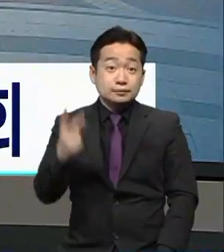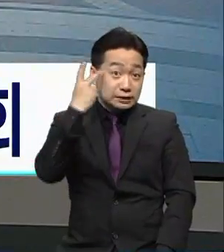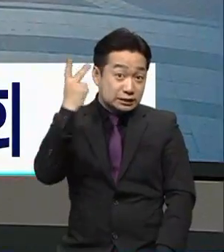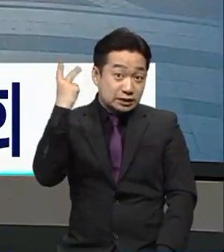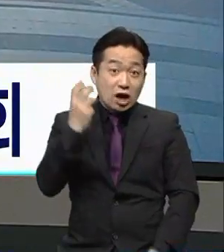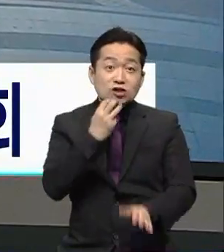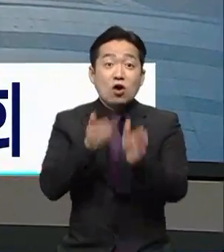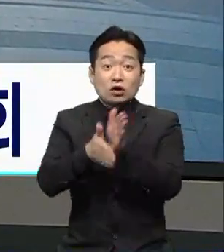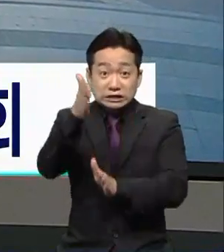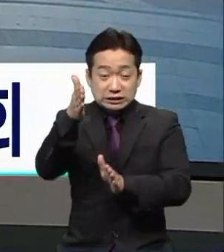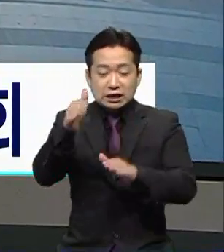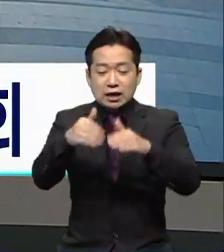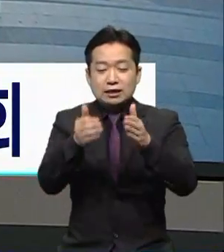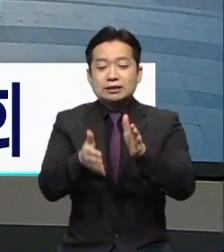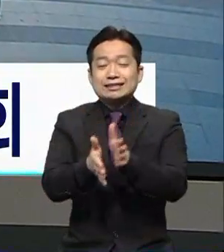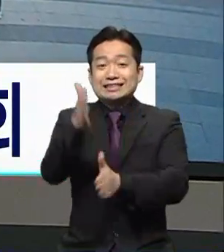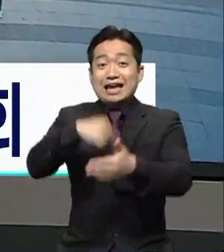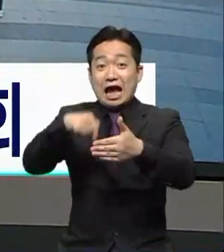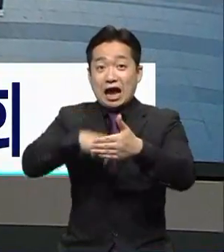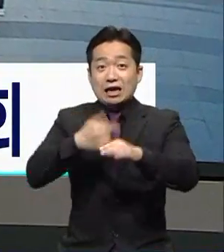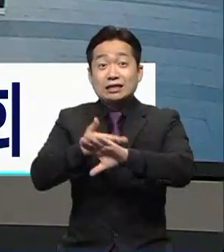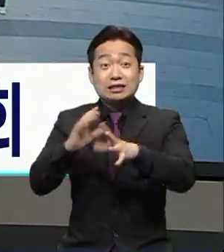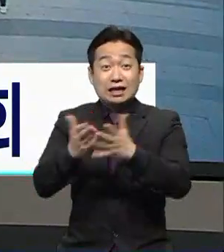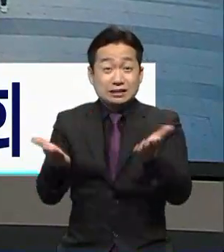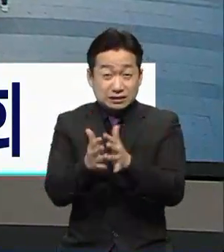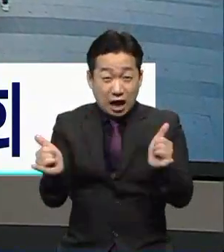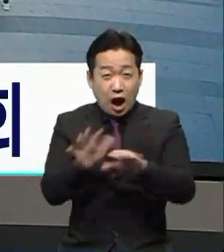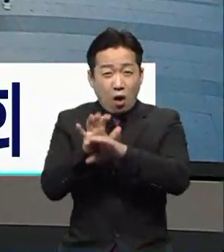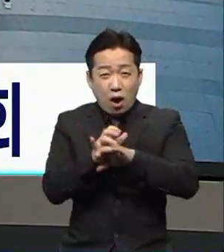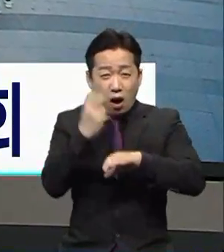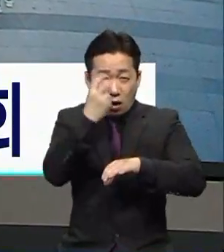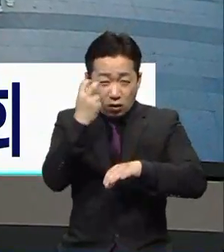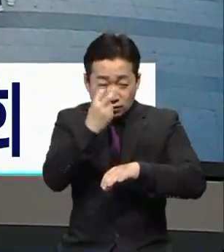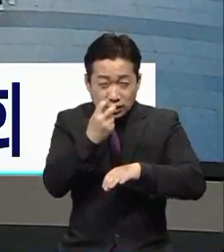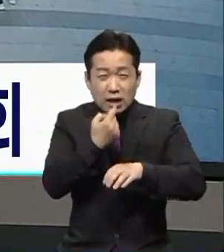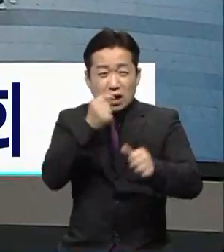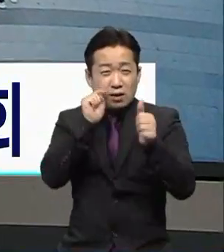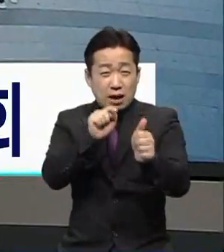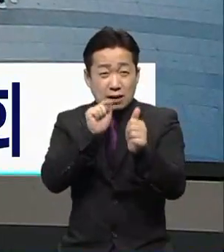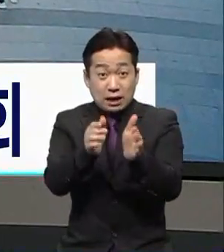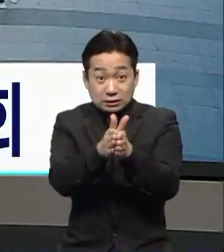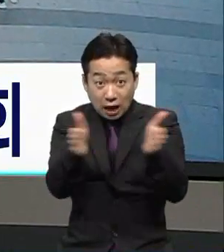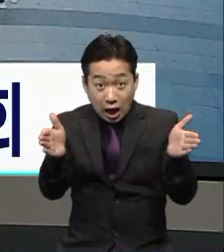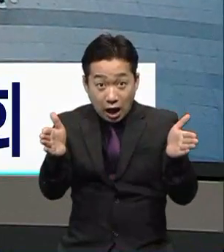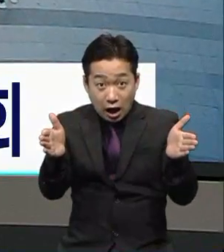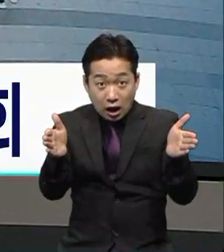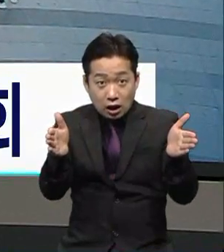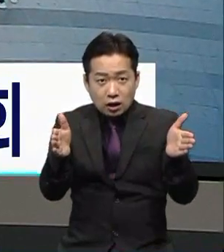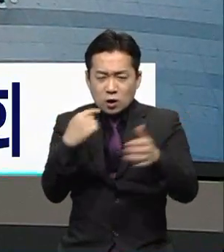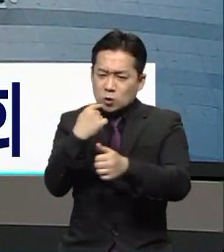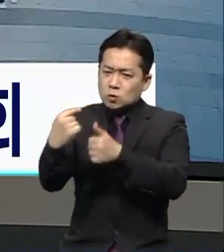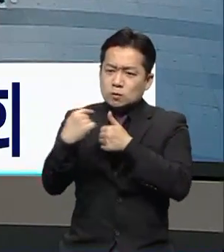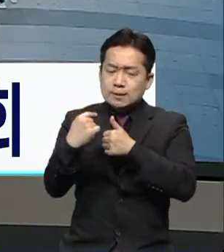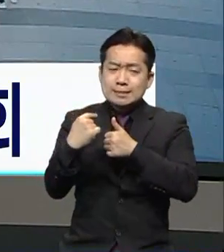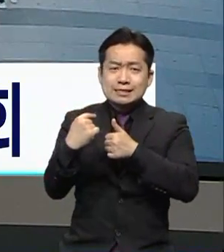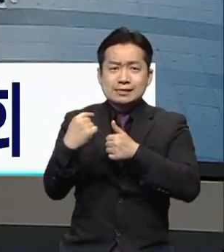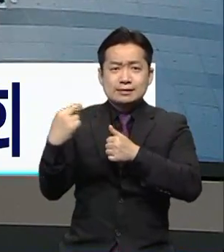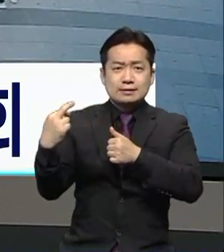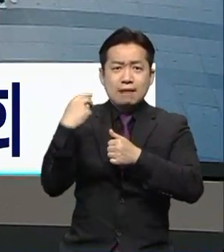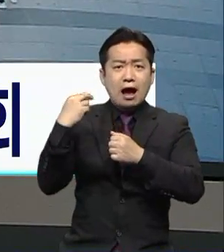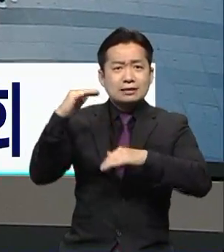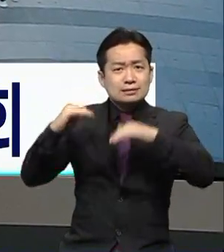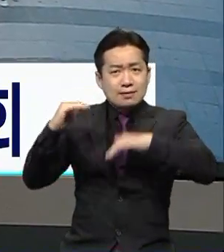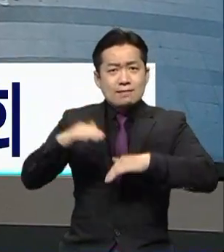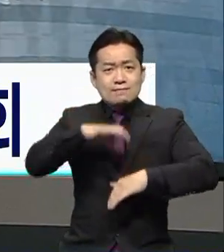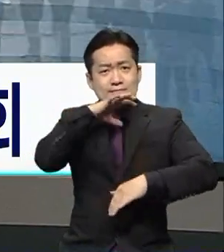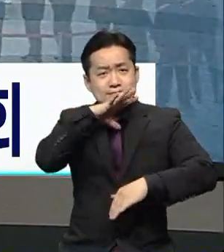그제 서울시가 시내 모든 외국인 노동자들에게 코로나 검사를 의무화하면서 이런 조치가 혐오와 차별이란